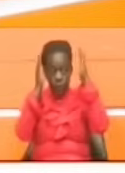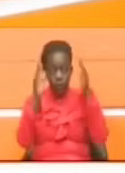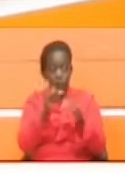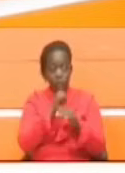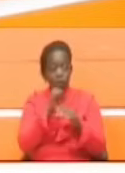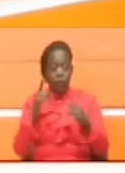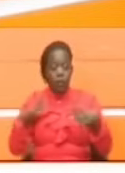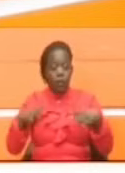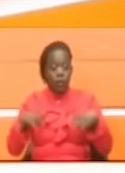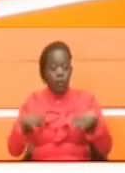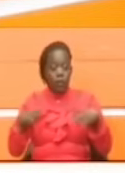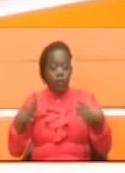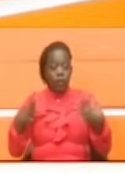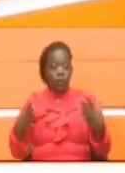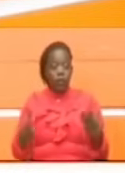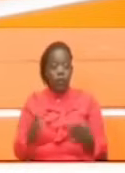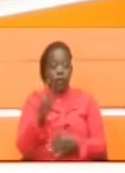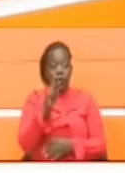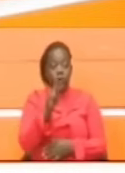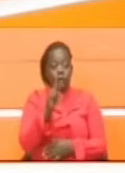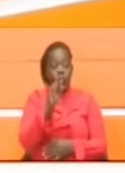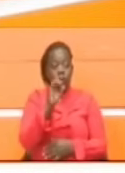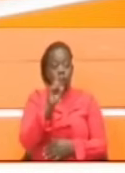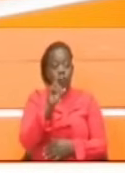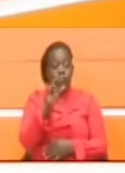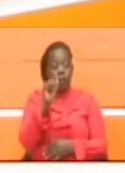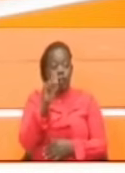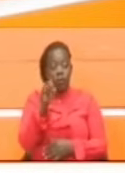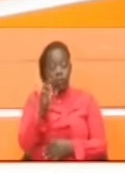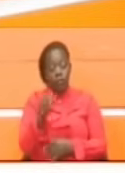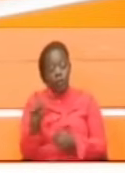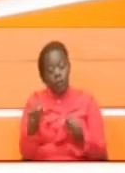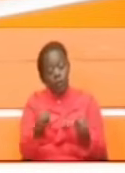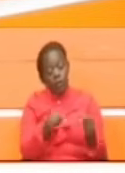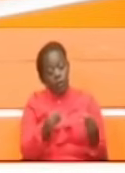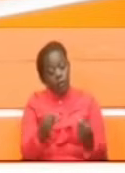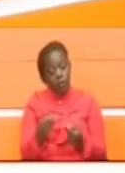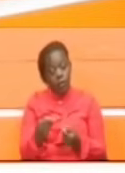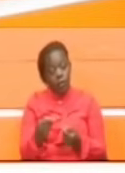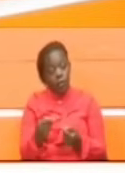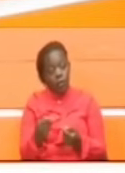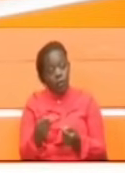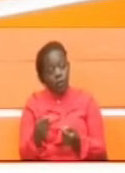oweruwere yawummula Eldad Kironde Nsubuga avumiridde